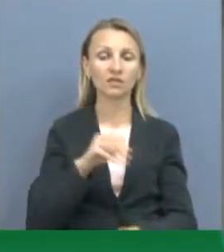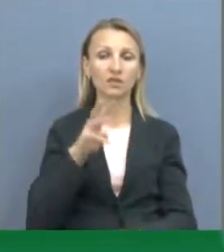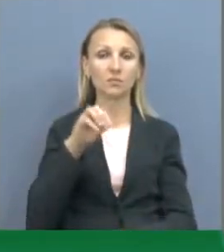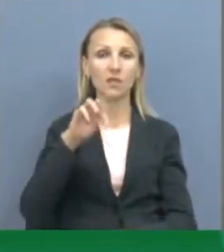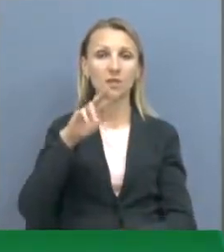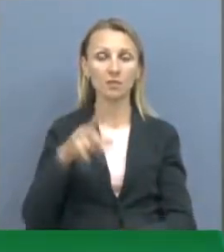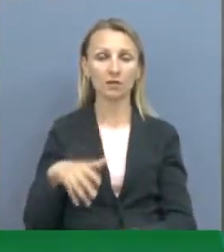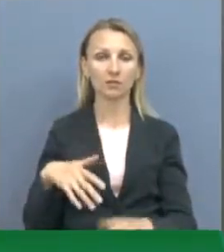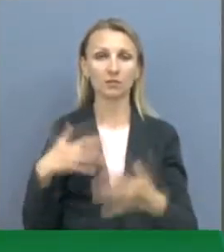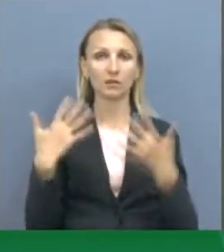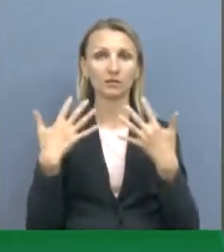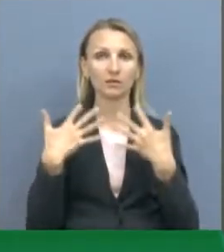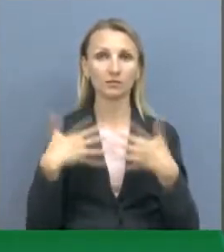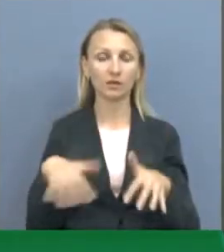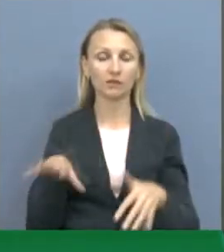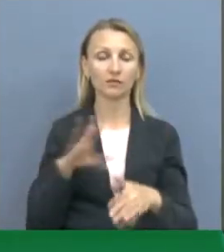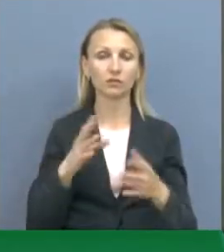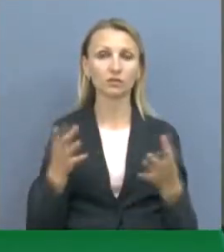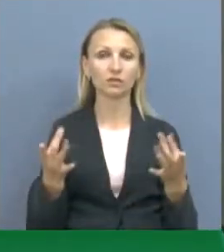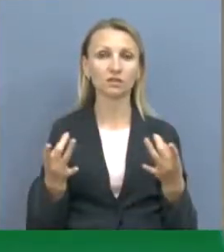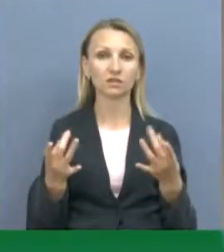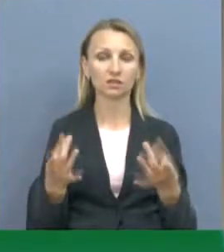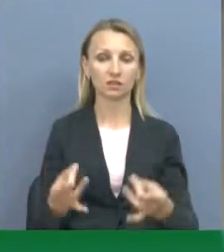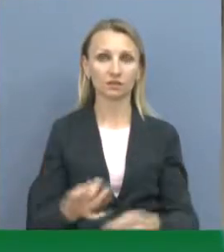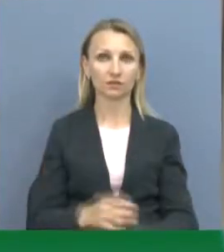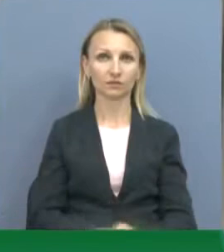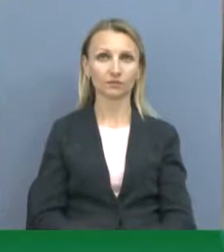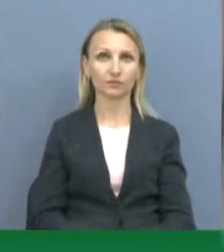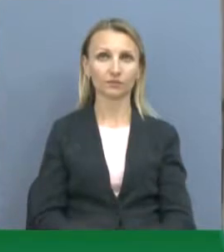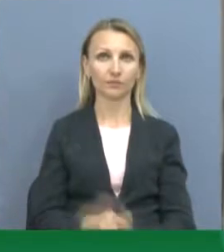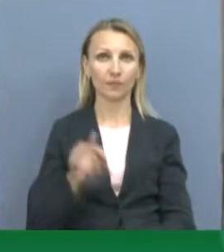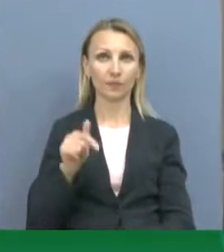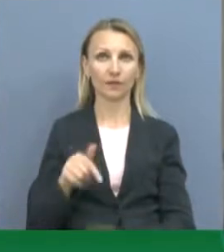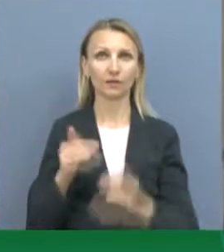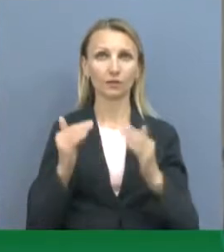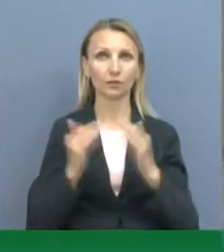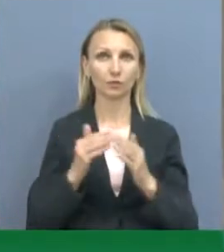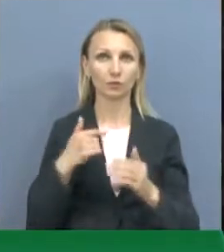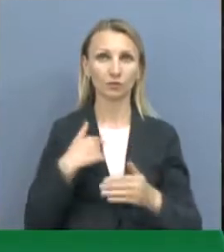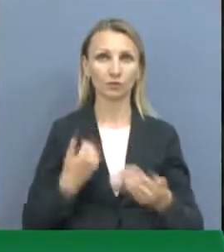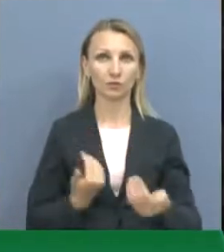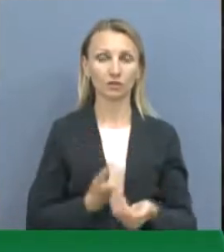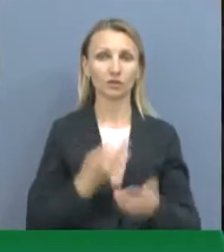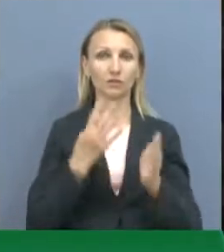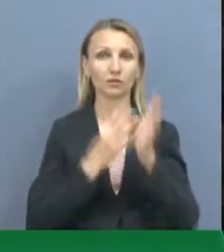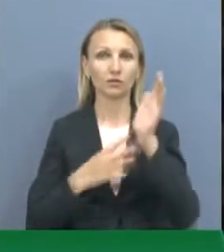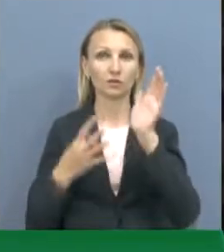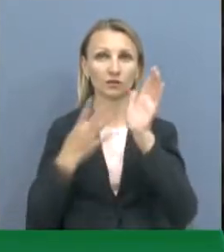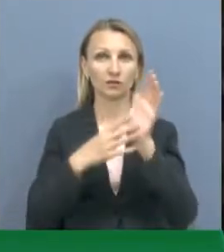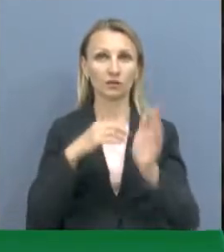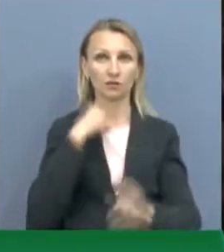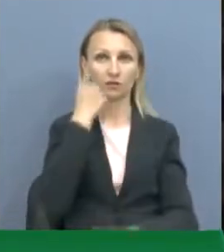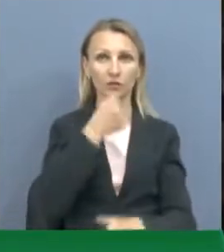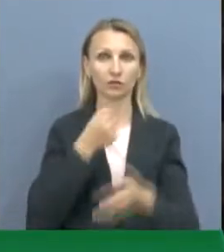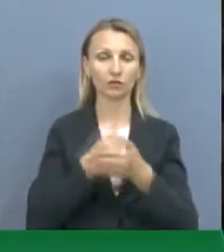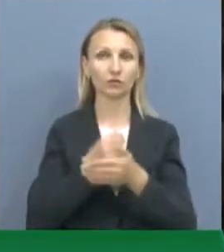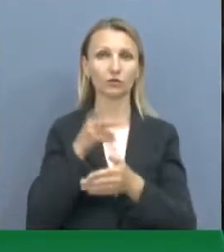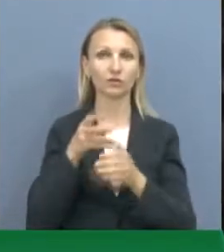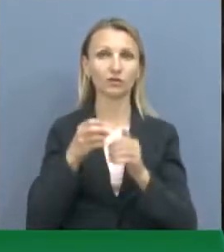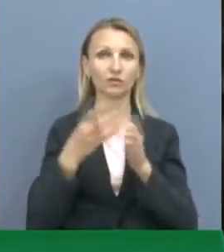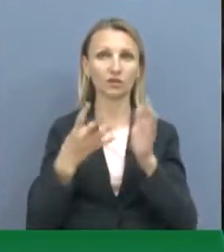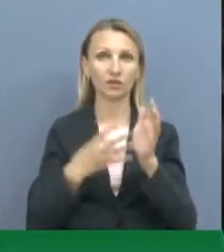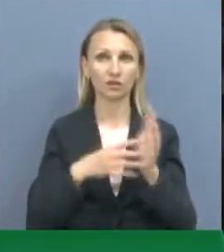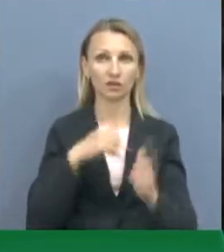взять было нечего. Все оцерело, говорит она. В этом доме мы проживали с 99 года. До 2019 года я вкладывалась в дом